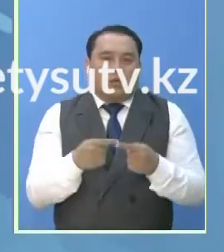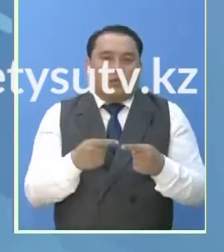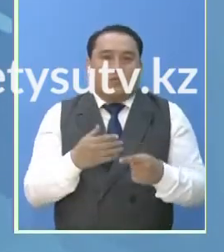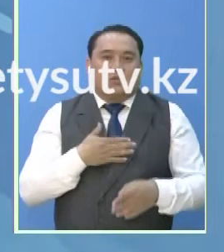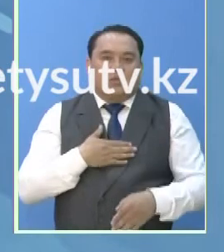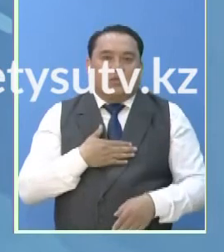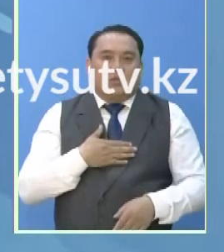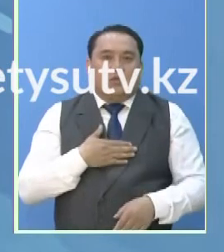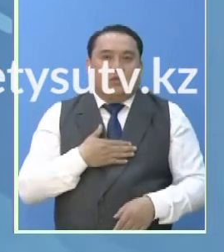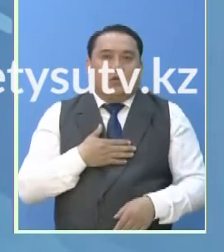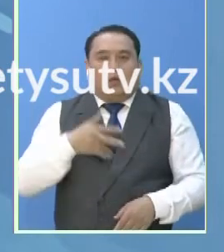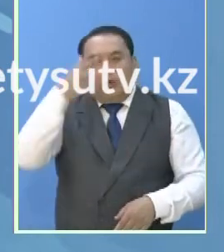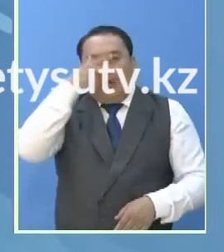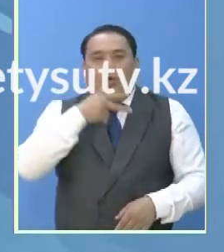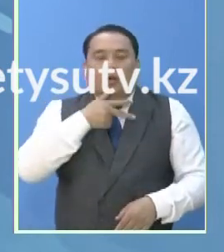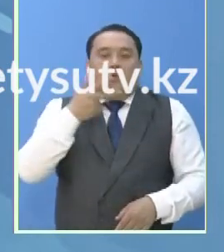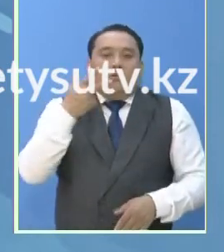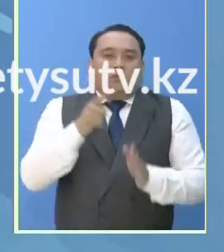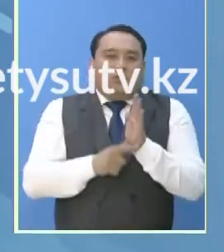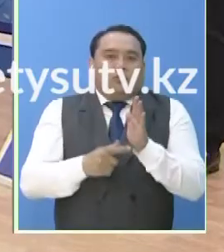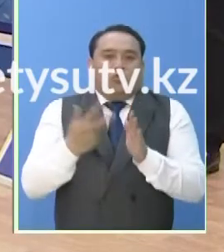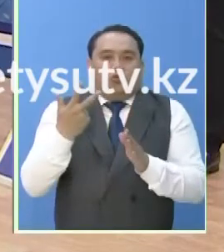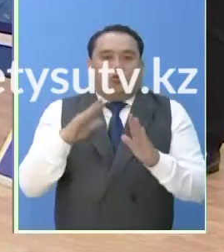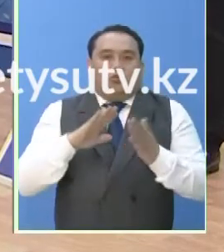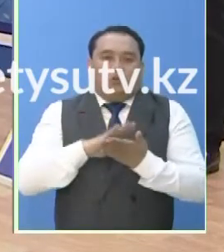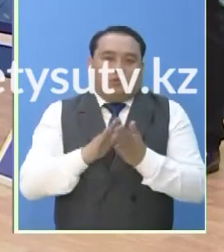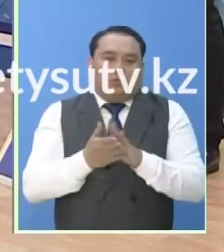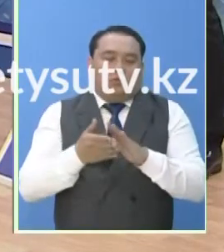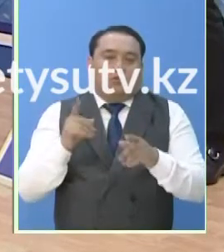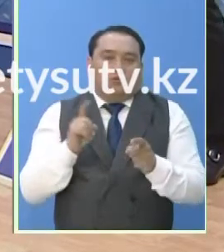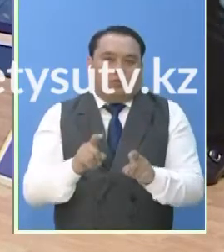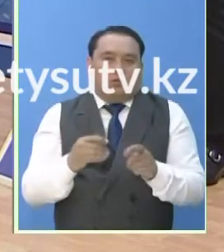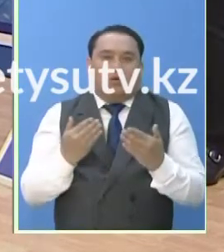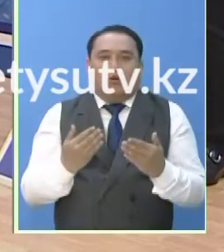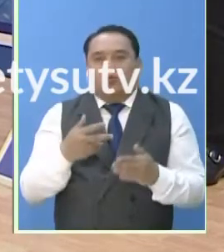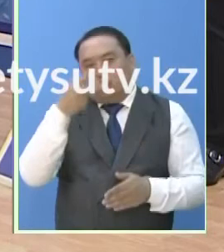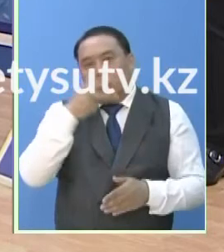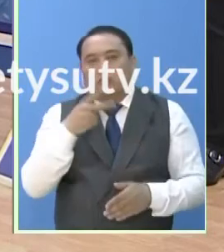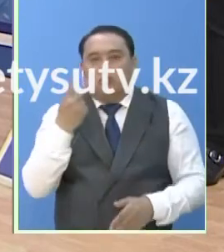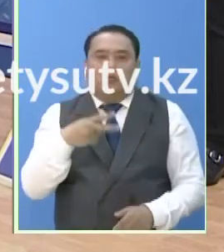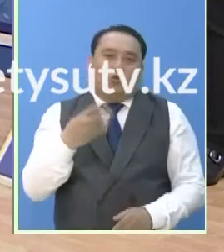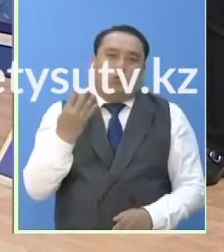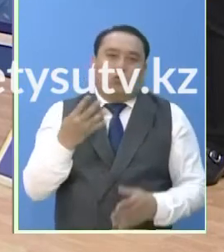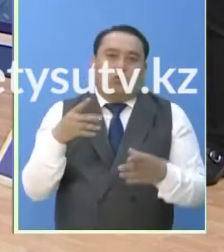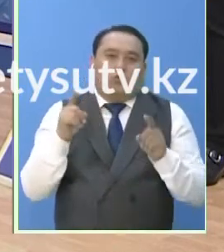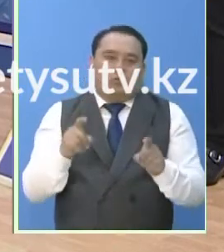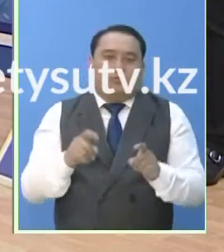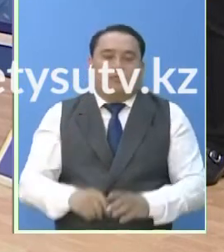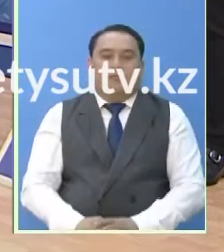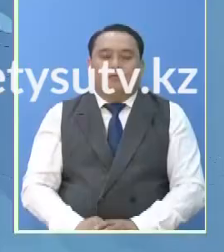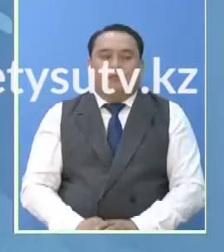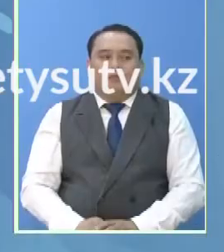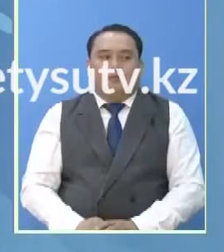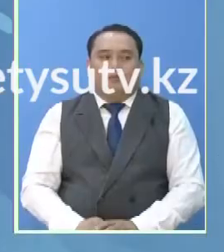bıltır misalı bizde şu ayda 73 akkana jağday tirkeldi. А қазір мысалы үш айда бізде 24 па сондай жағдай тіркеліп отыр. Ерғали мырза осы